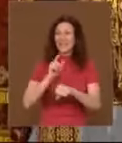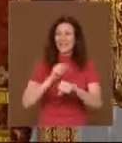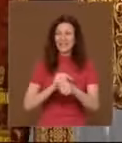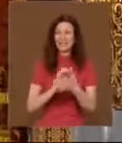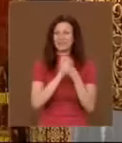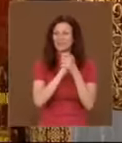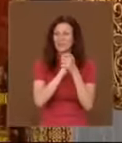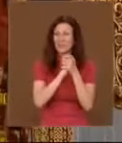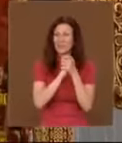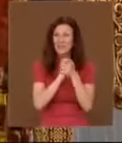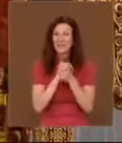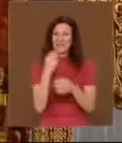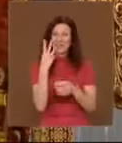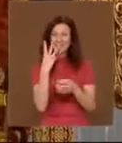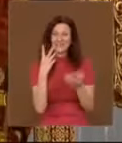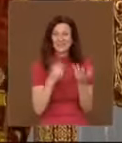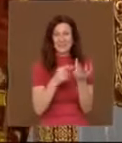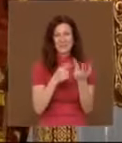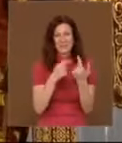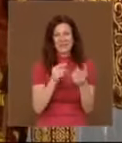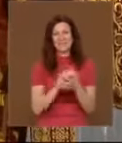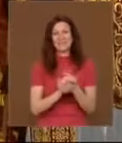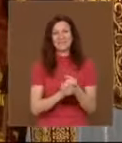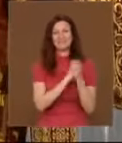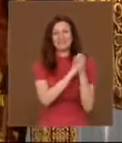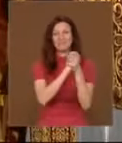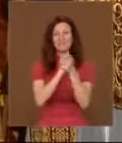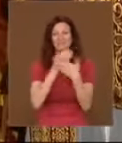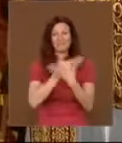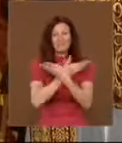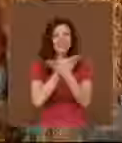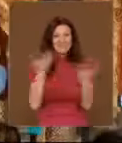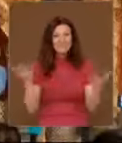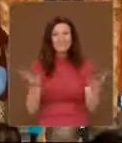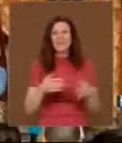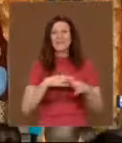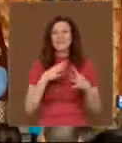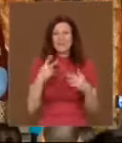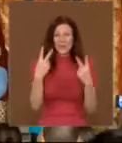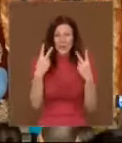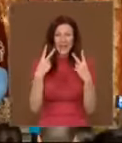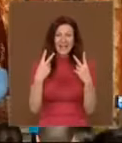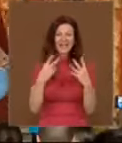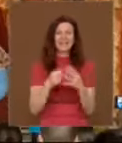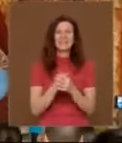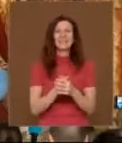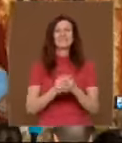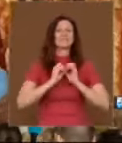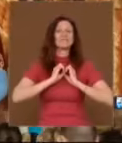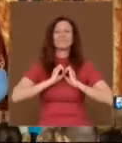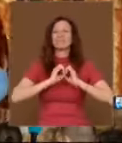трикратно, Негово Светейшество, поздрави вярващите, възвестявайки